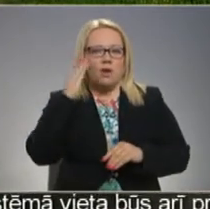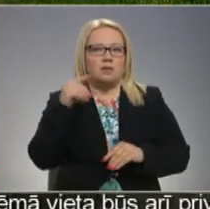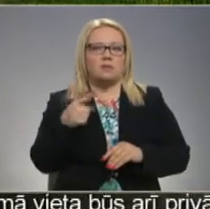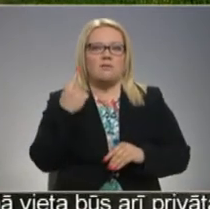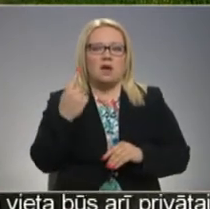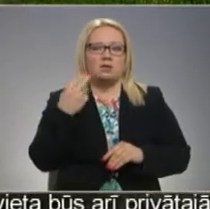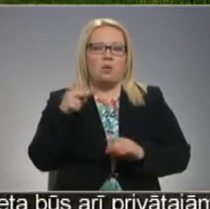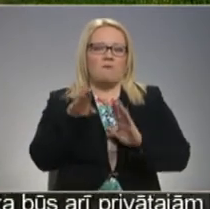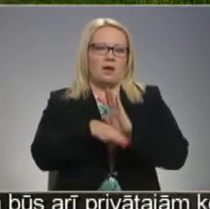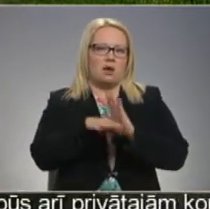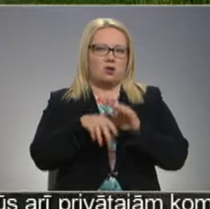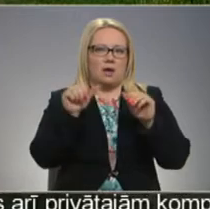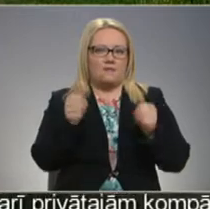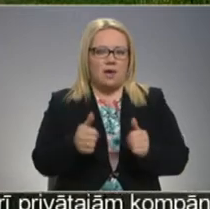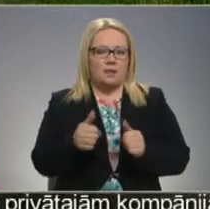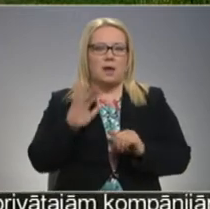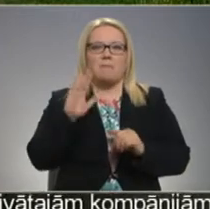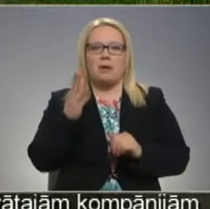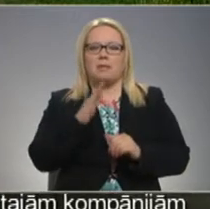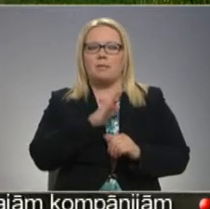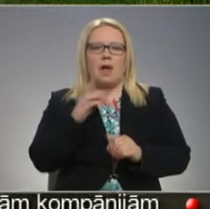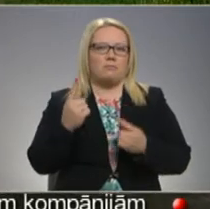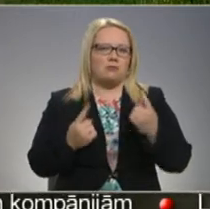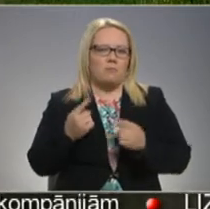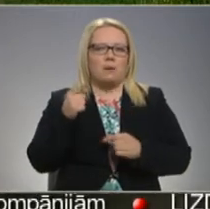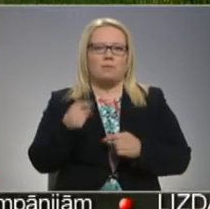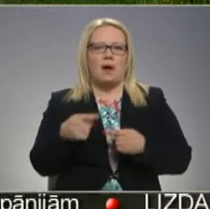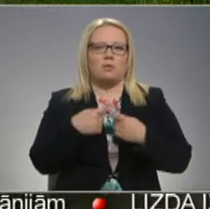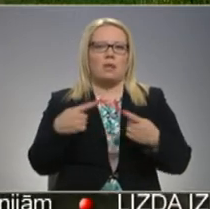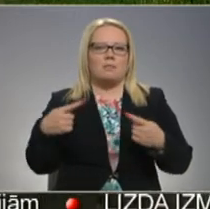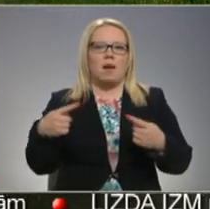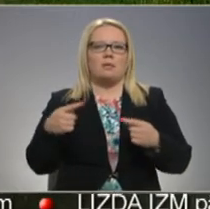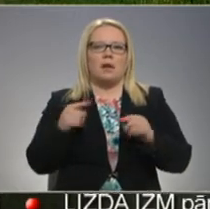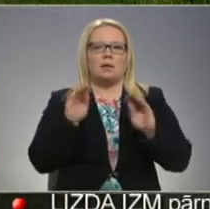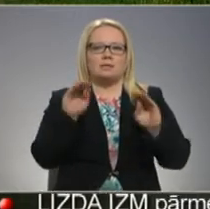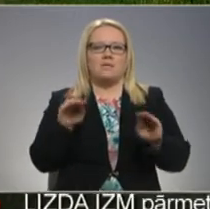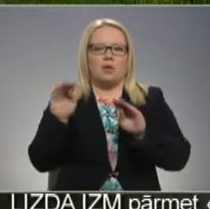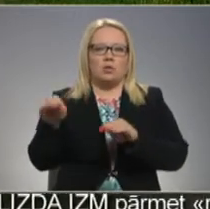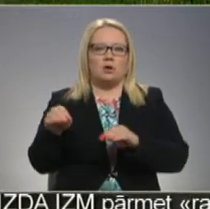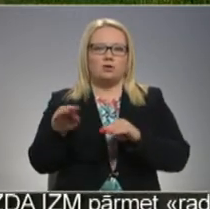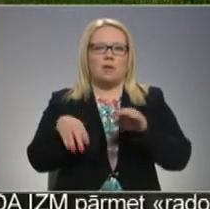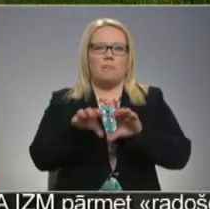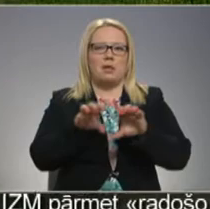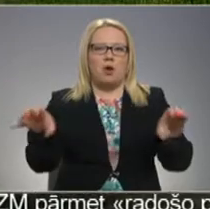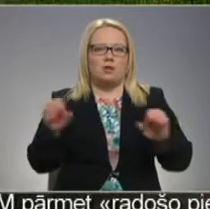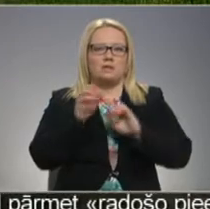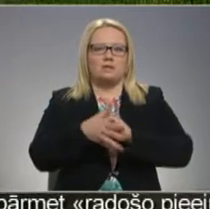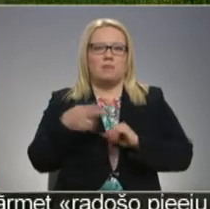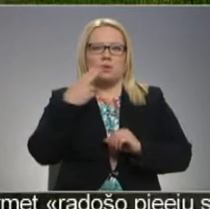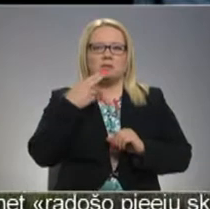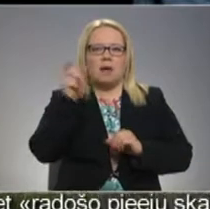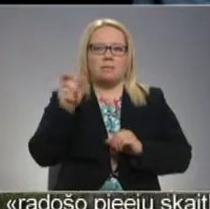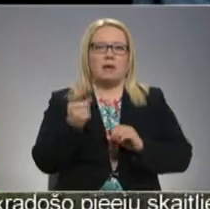no vienkāršākajiem veidiem. Bet neapšaubām, ka šādu elementu izvietošanas meliorācijas sistēmām no saimnieka prasīs